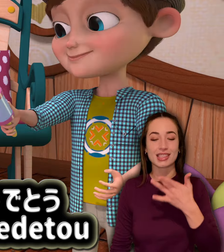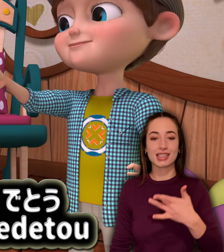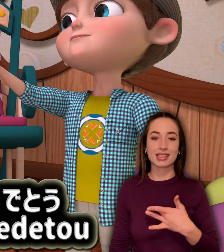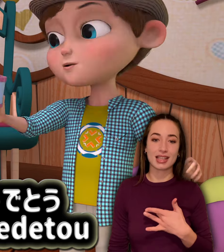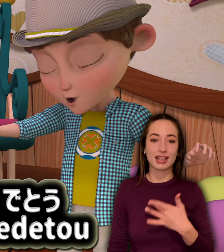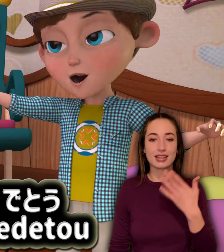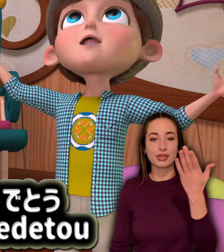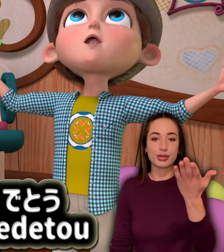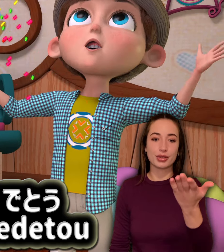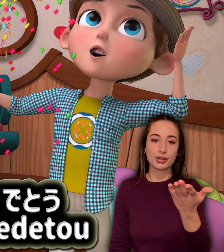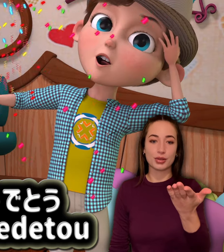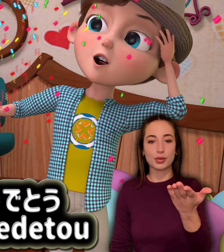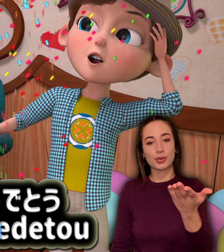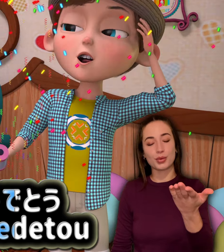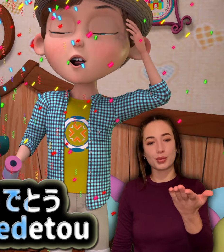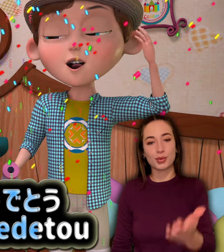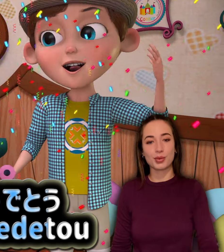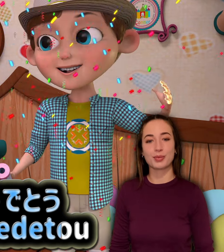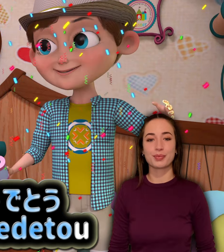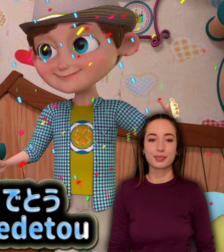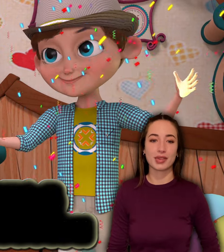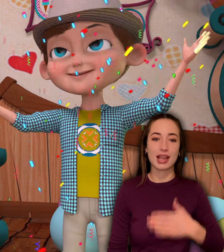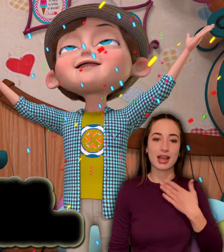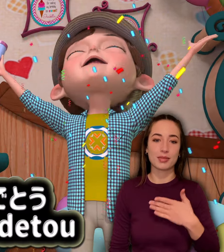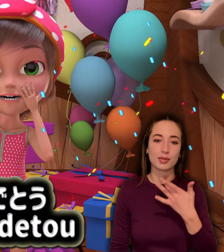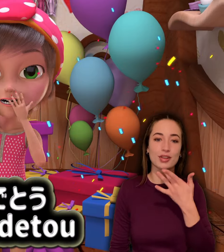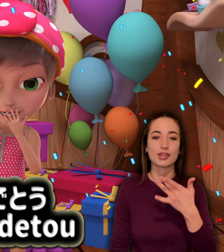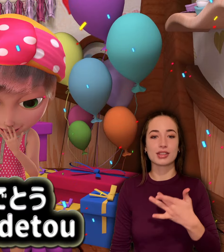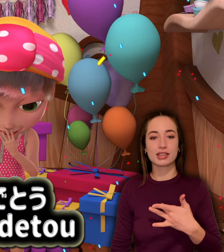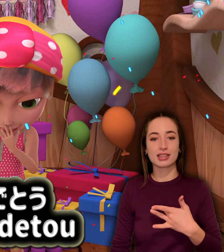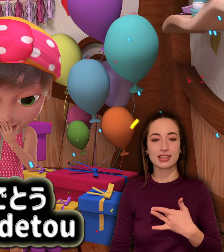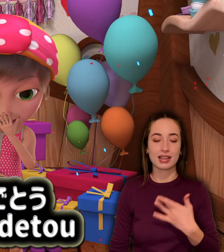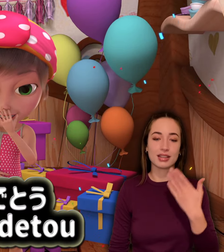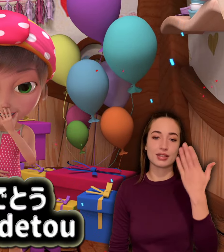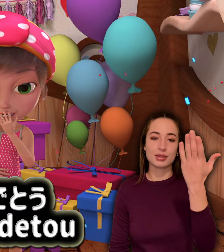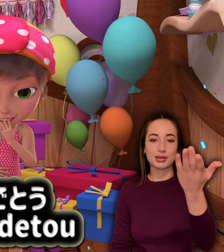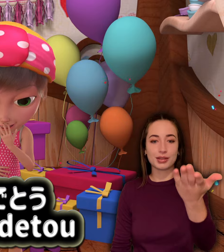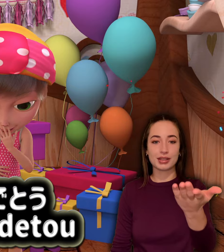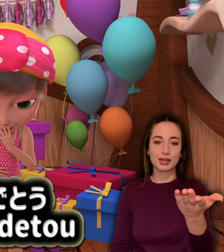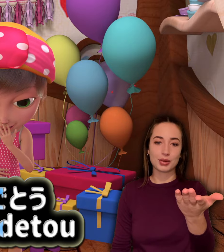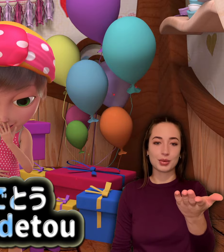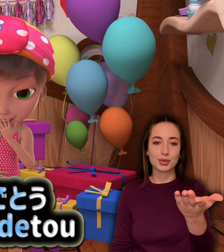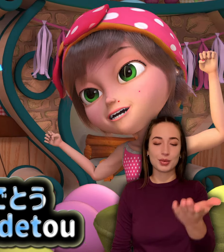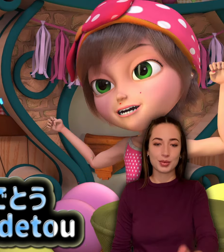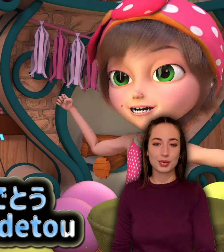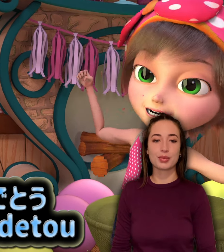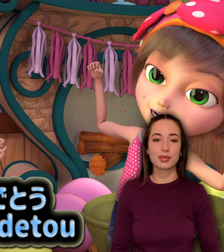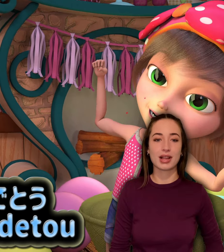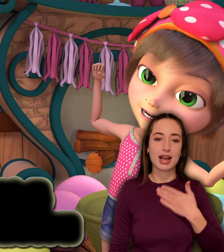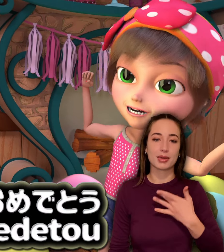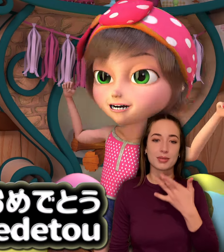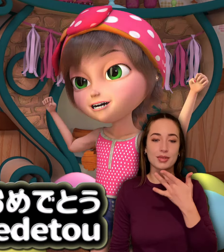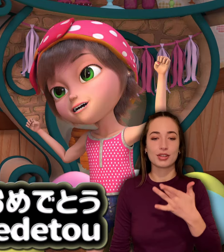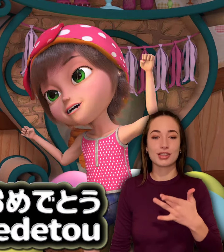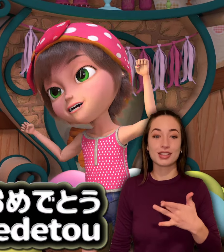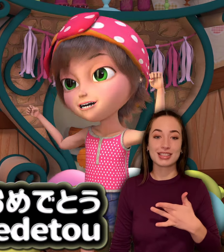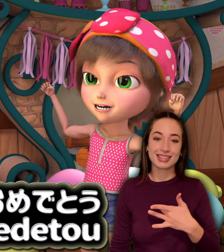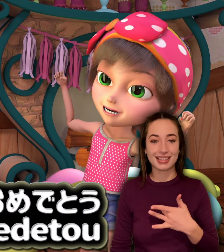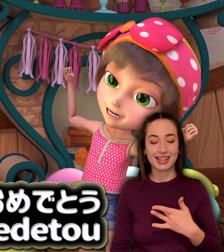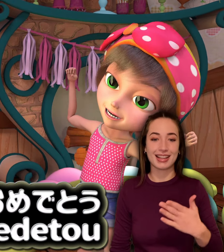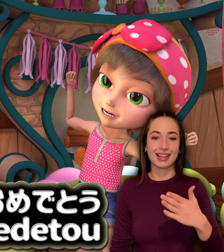嬉しいな今日は楽しいな今日は